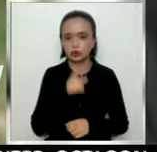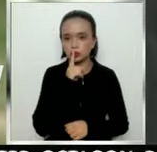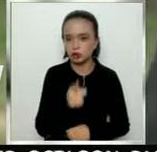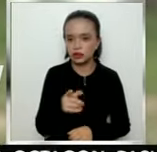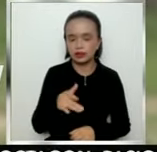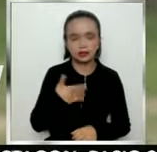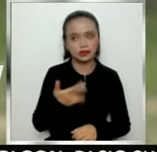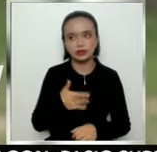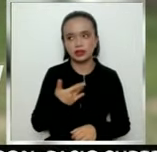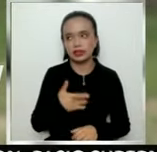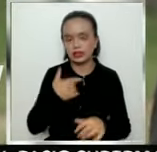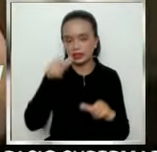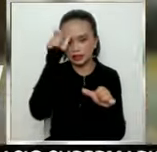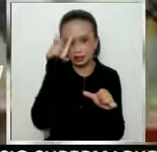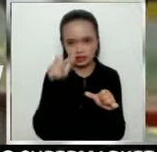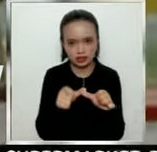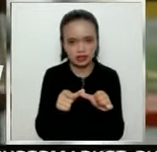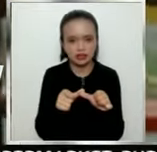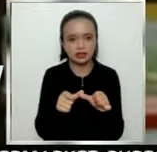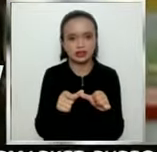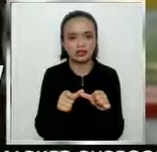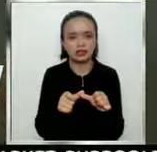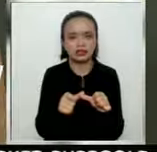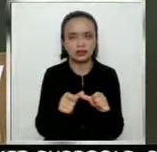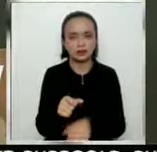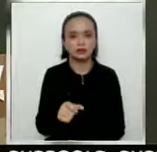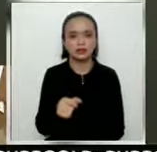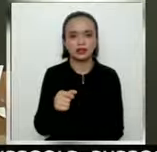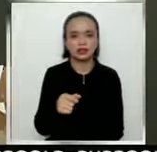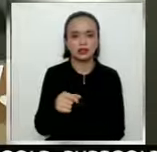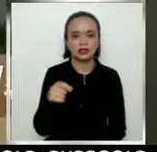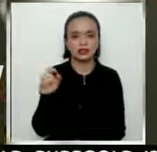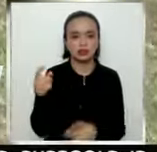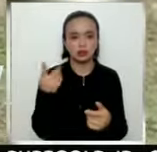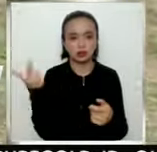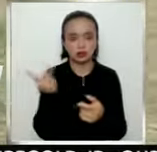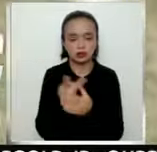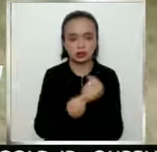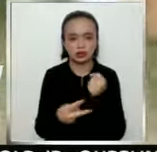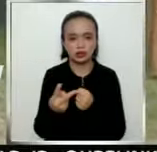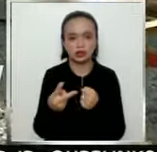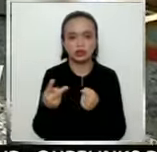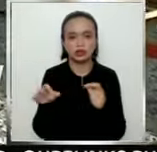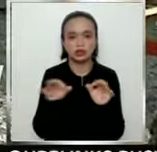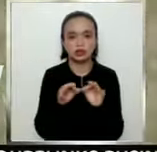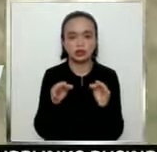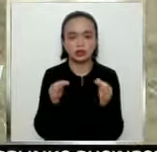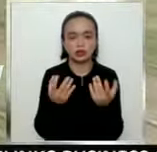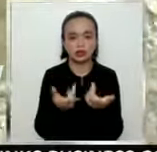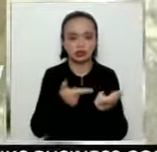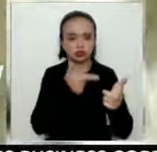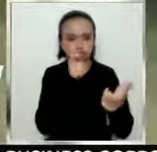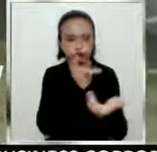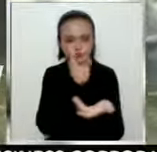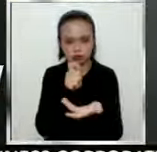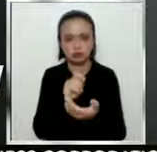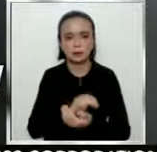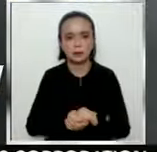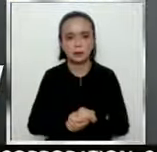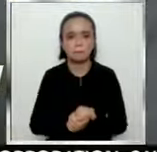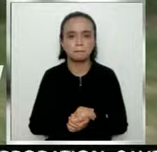feeling ko bumalik ako sa pagkabata. Paastigan ang dalawa sa familiarization firing.